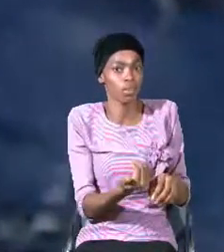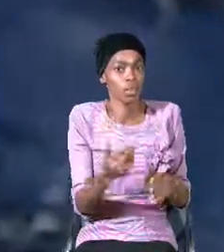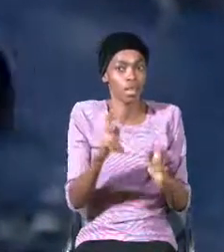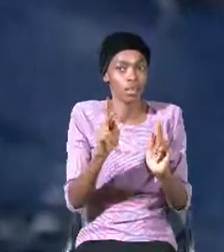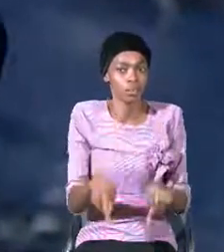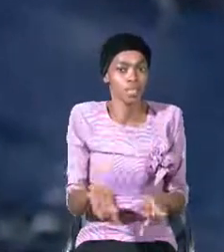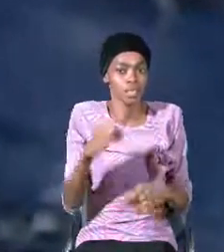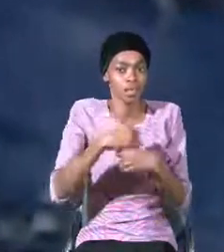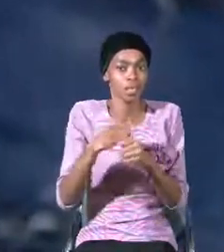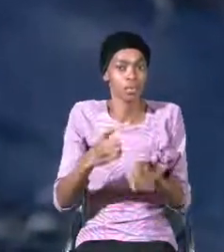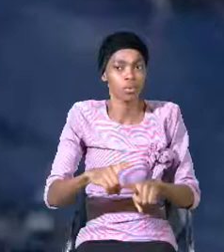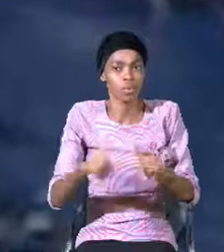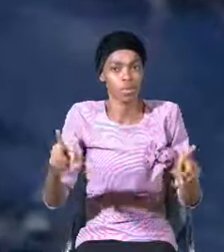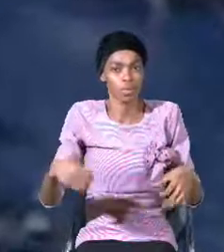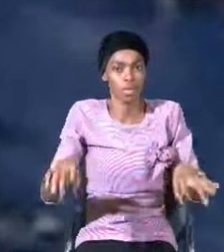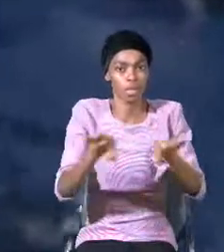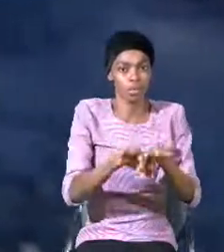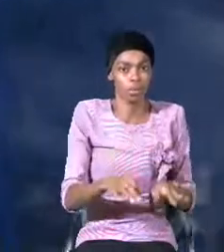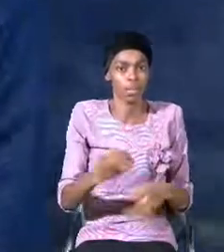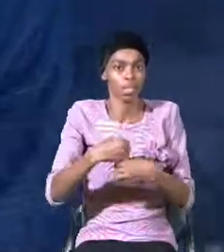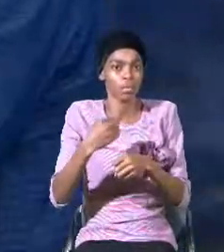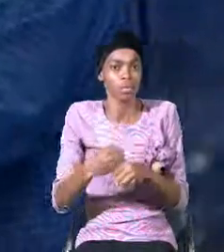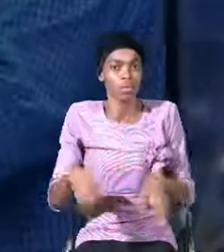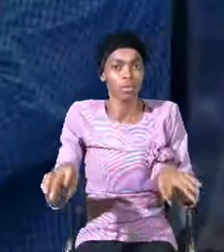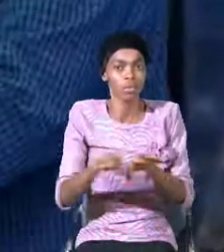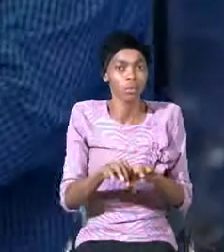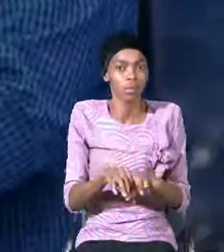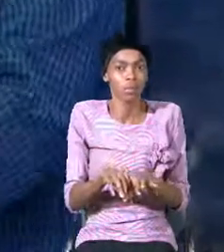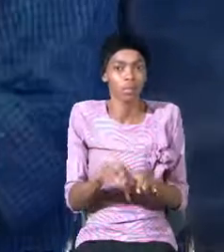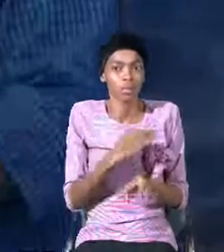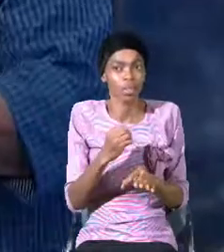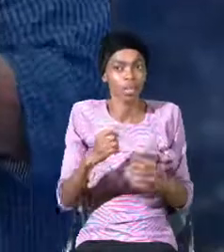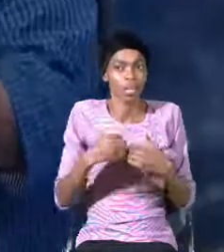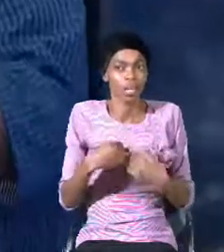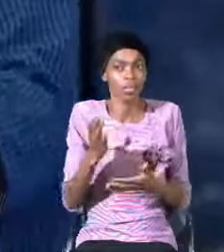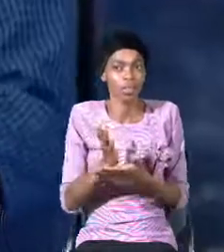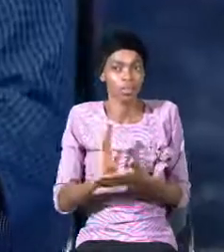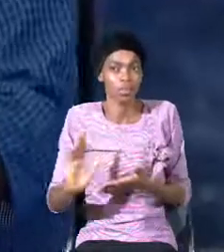unique. Il t'a créé spécial. Il a quelque chose